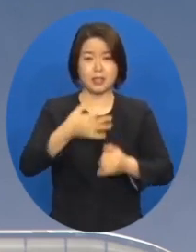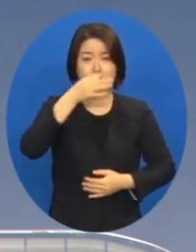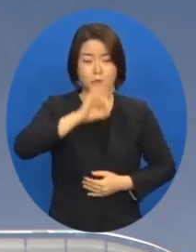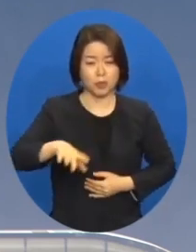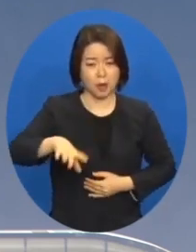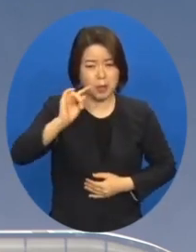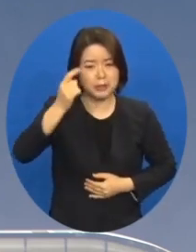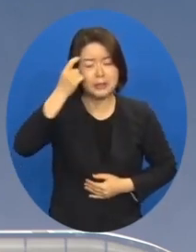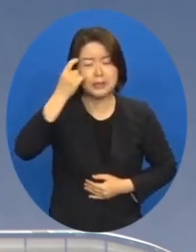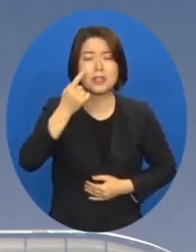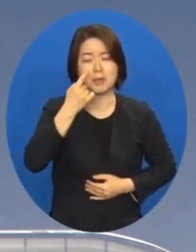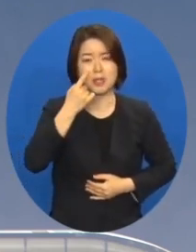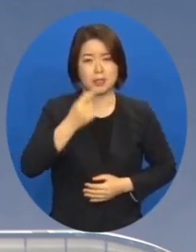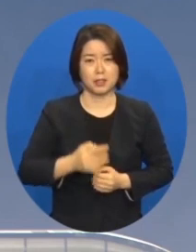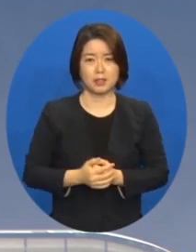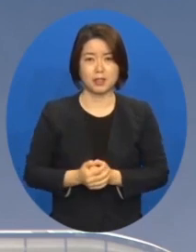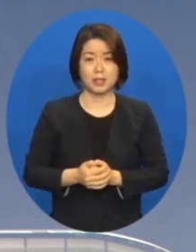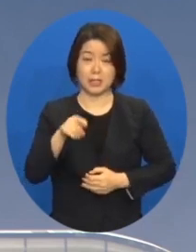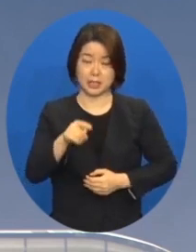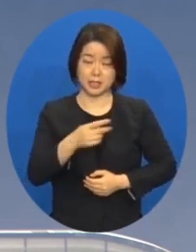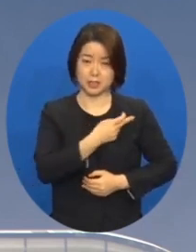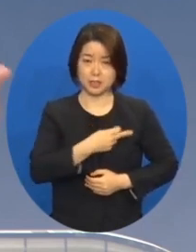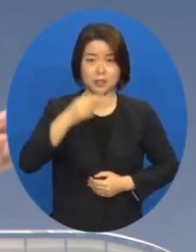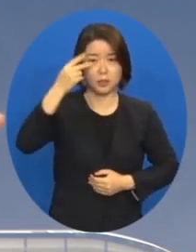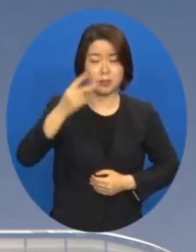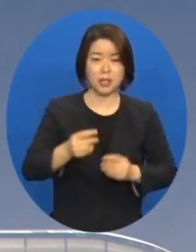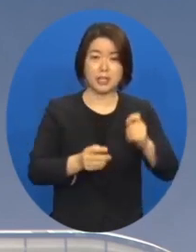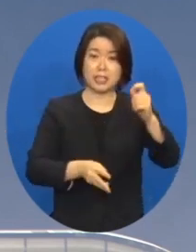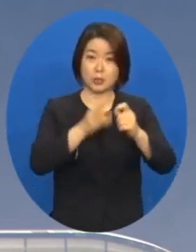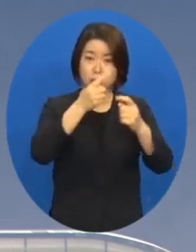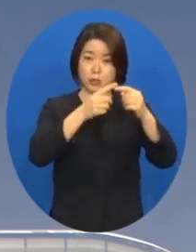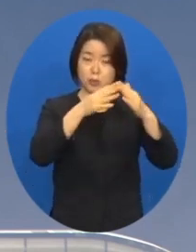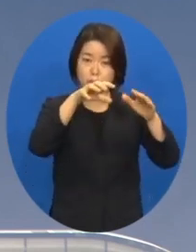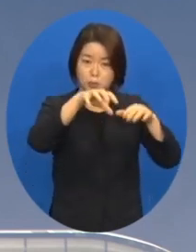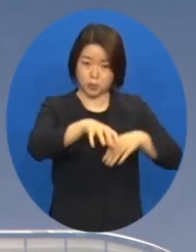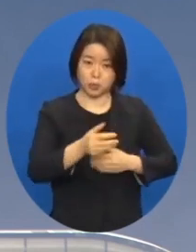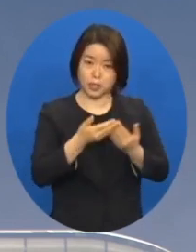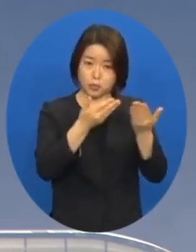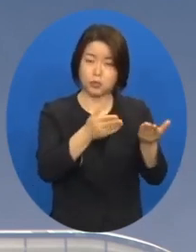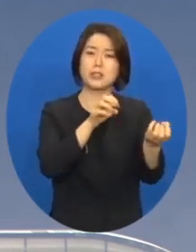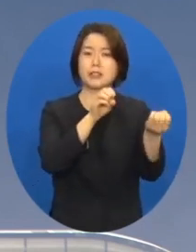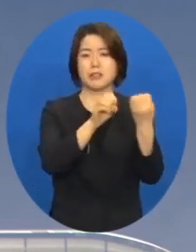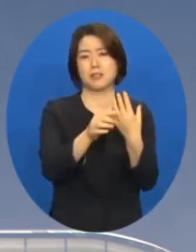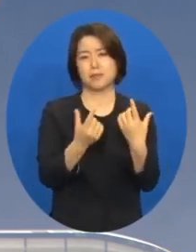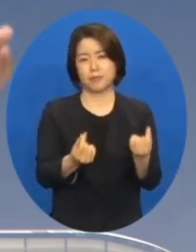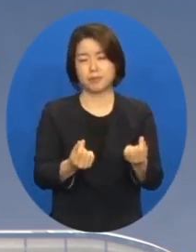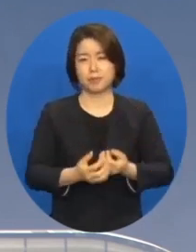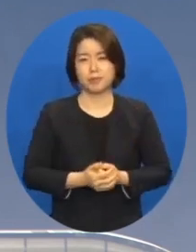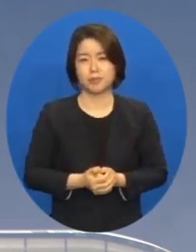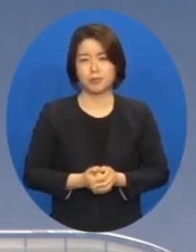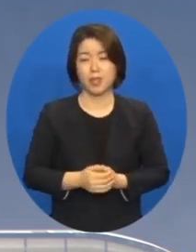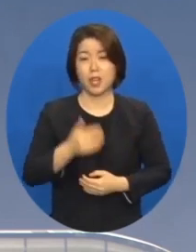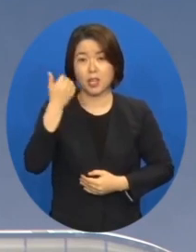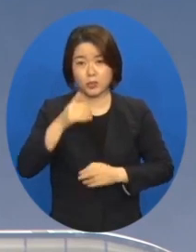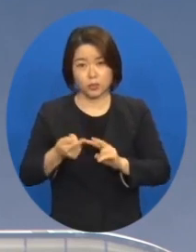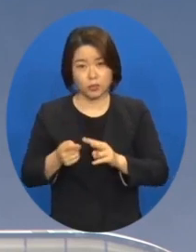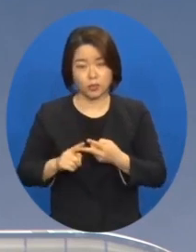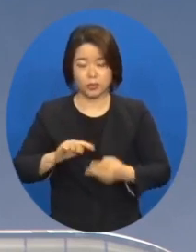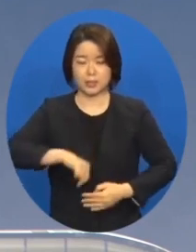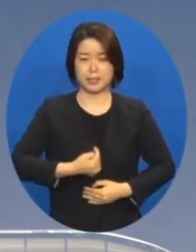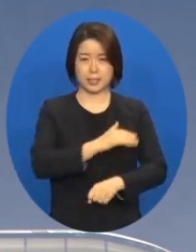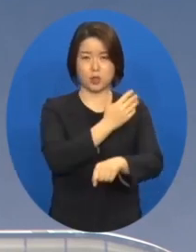챙기라. 이것이 사도 바울이 고린도 교회에 주신 답이었습니다. 여러분, 누구든지 자기